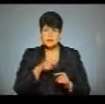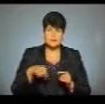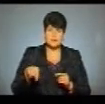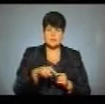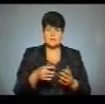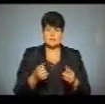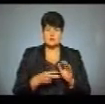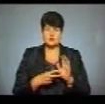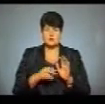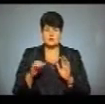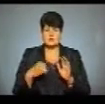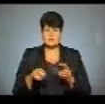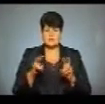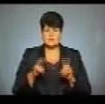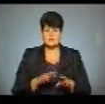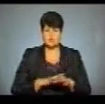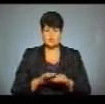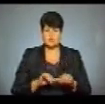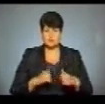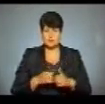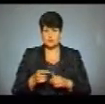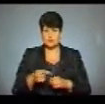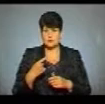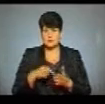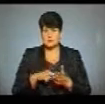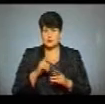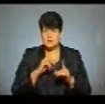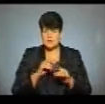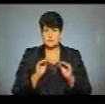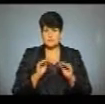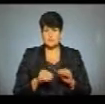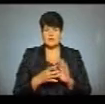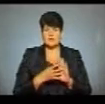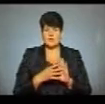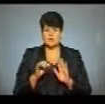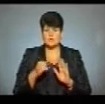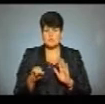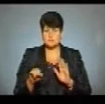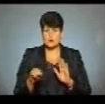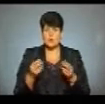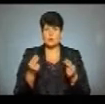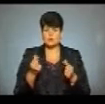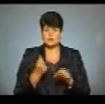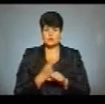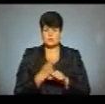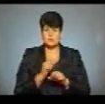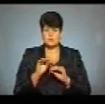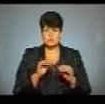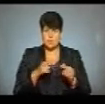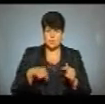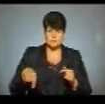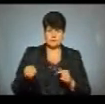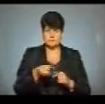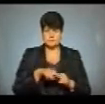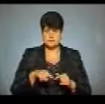прийняли 7 серпня на засіданні виконавчого комітету Тернопільської міськради. Встановили його 9 серпня. Кошторис робіт з облаштування кругового руху на